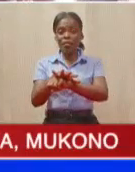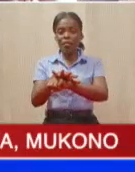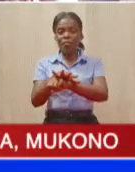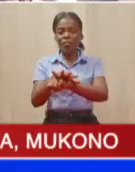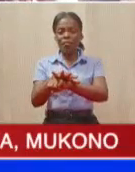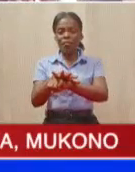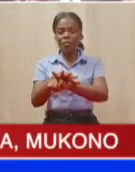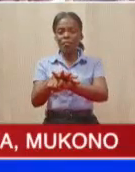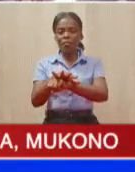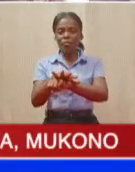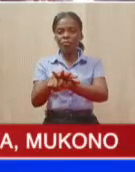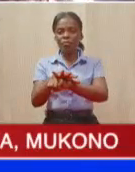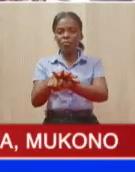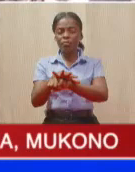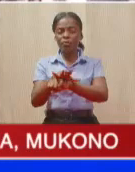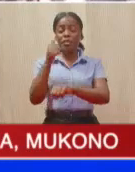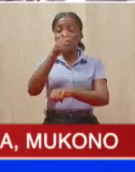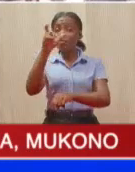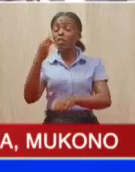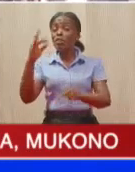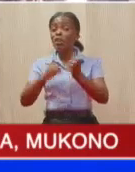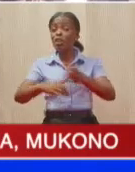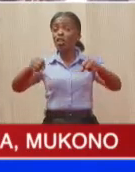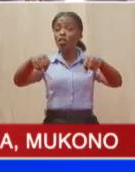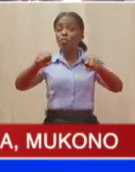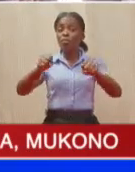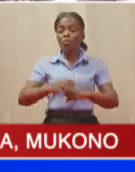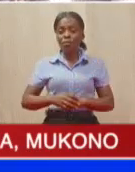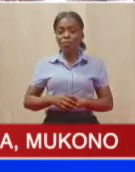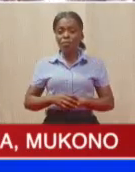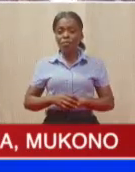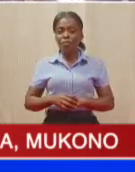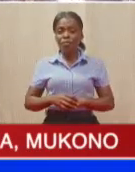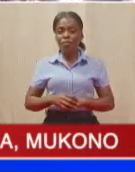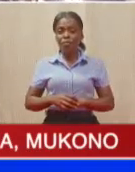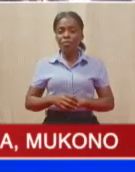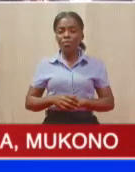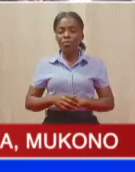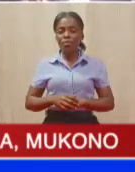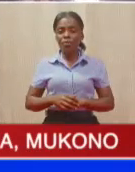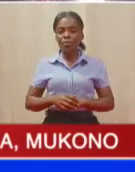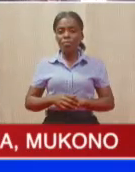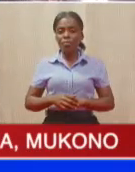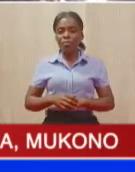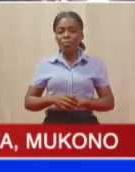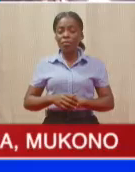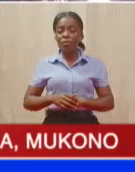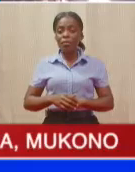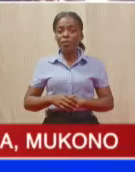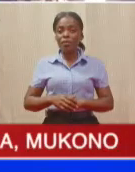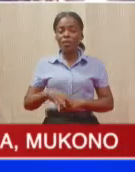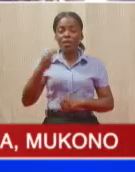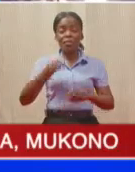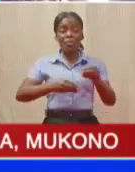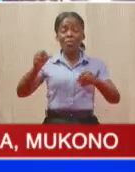balubyanza ababatigomya. Buli muntu yenna afuna piki aleeta kabira ye piki nezitwalamu omu munnamunna mukekengere ye katambula